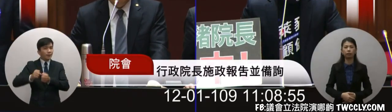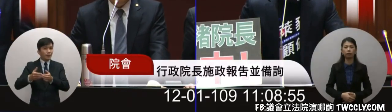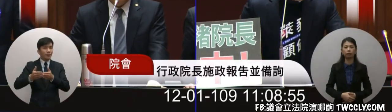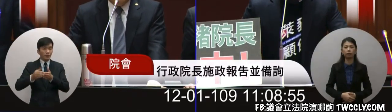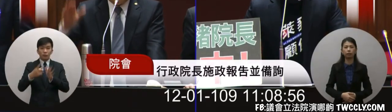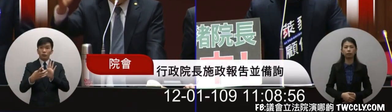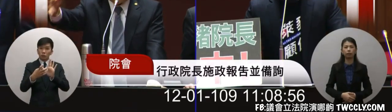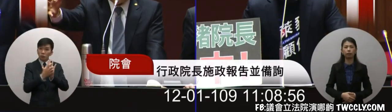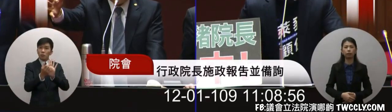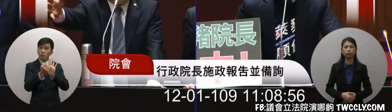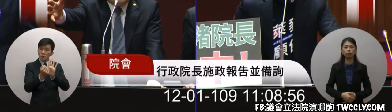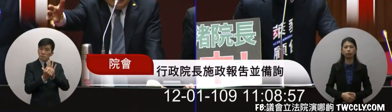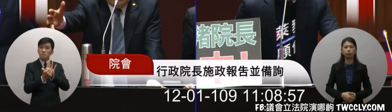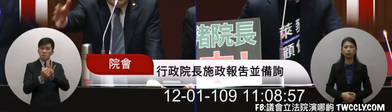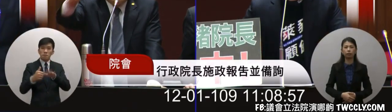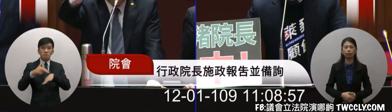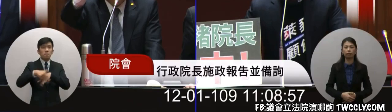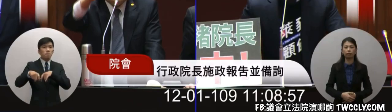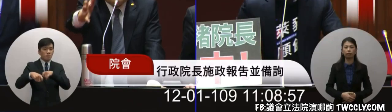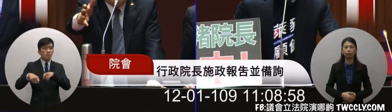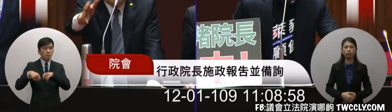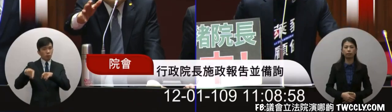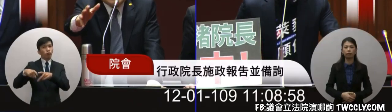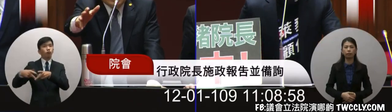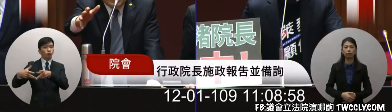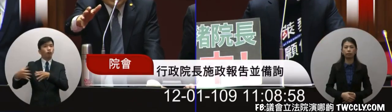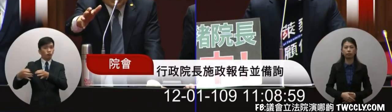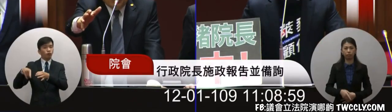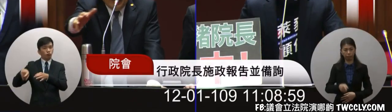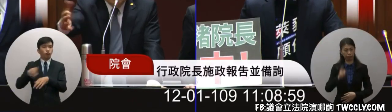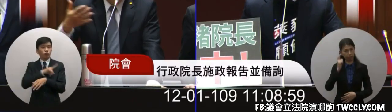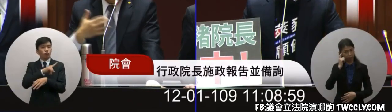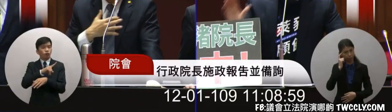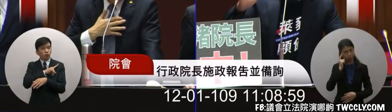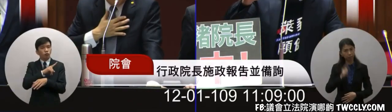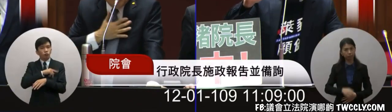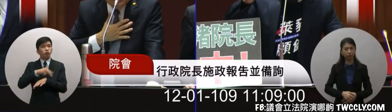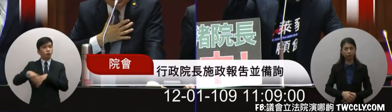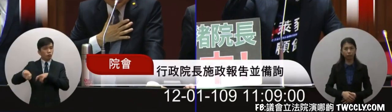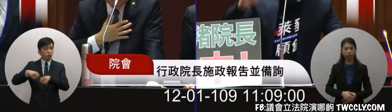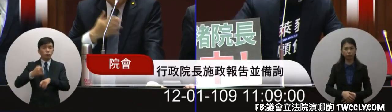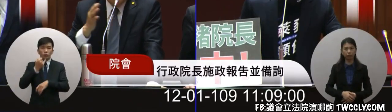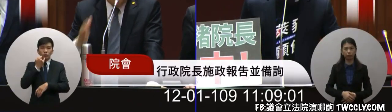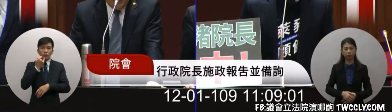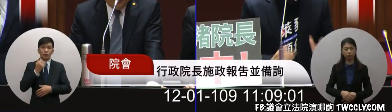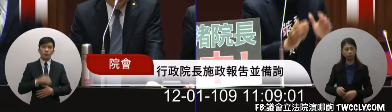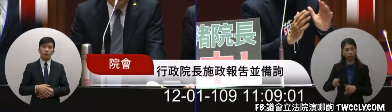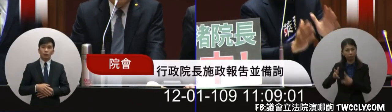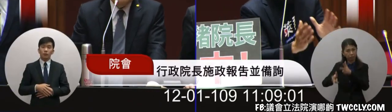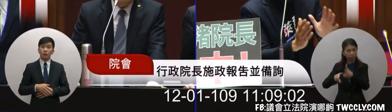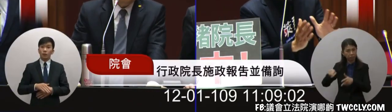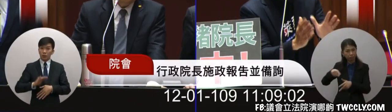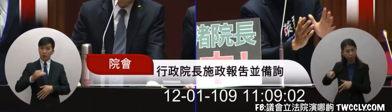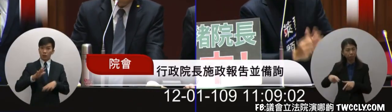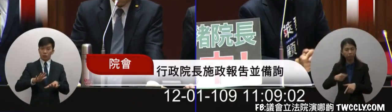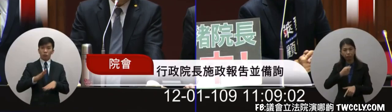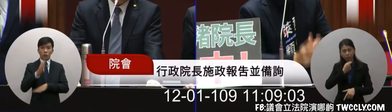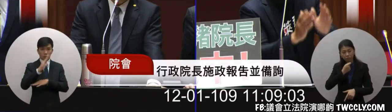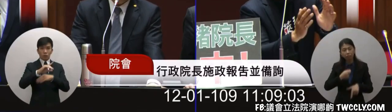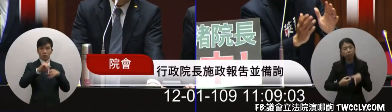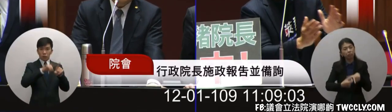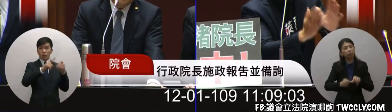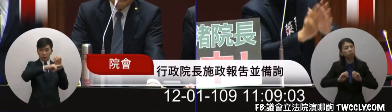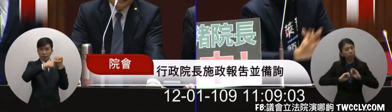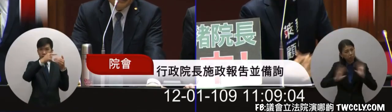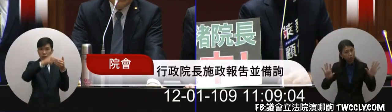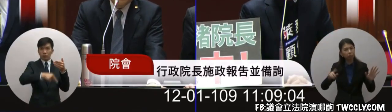标？那这个这种厂商是商业行为， 你觉得院长，您觉得有任何一家厂商会公开告诉大家说